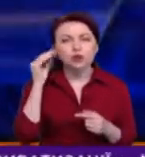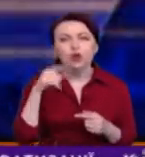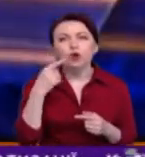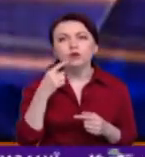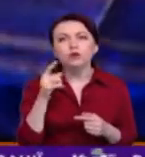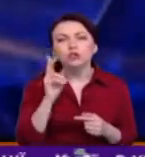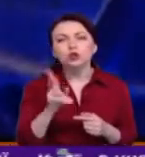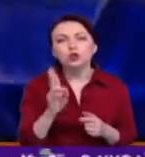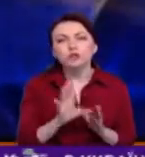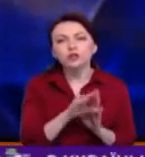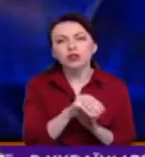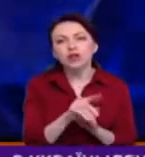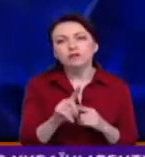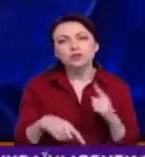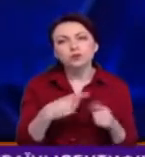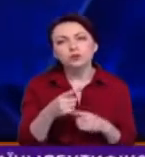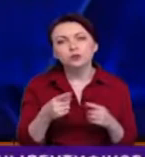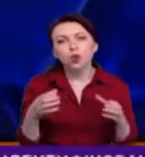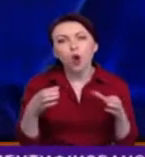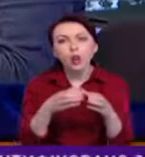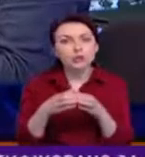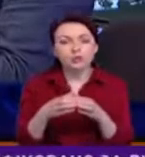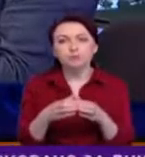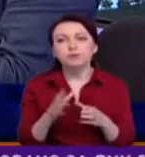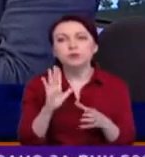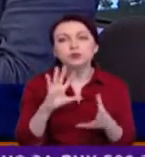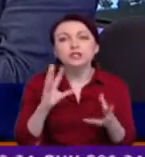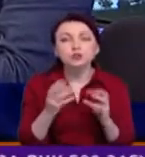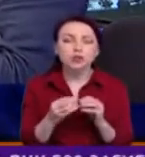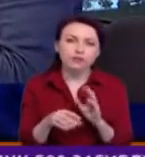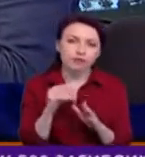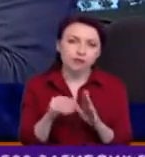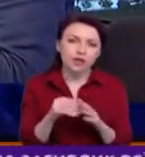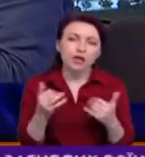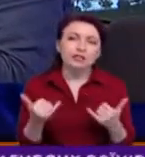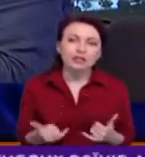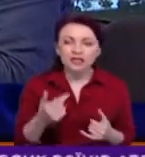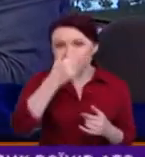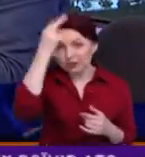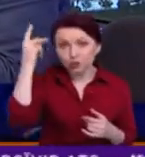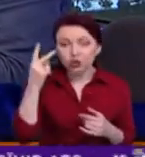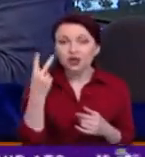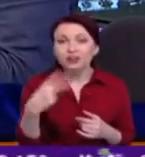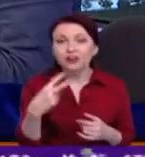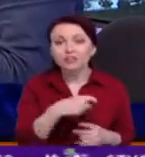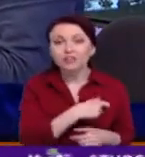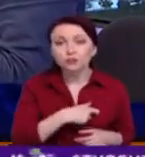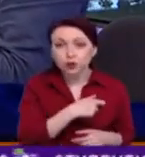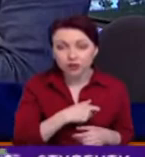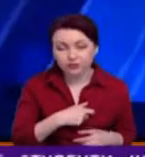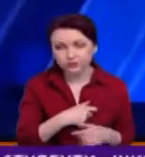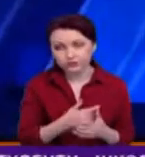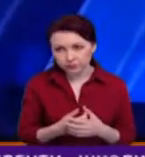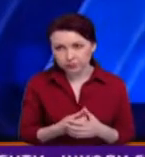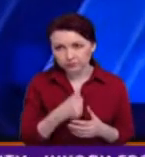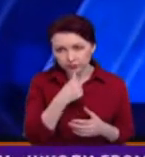те, хто війде наступну коаліцію, хто не війде, будуть за результатами виборів. Зараз, коли Тимошенко має 20 депутатів, ну, сформуйте з